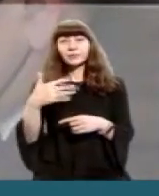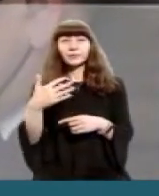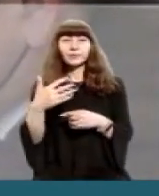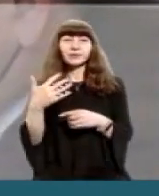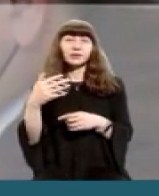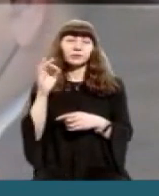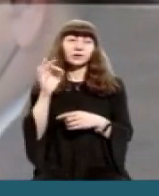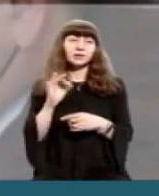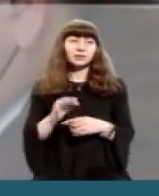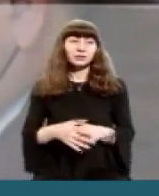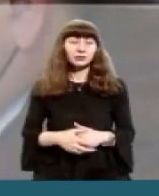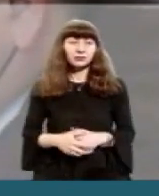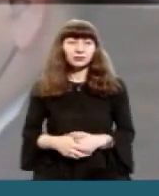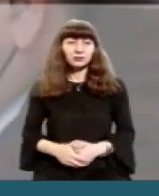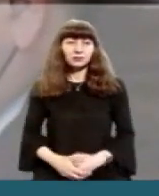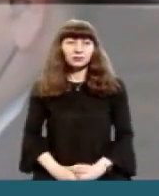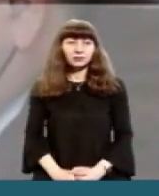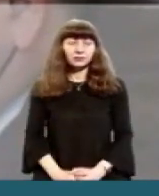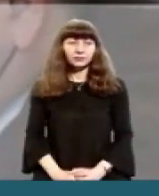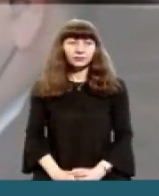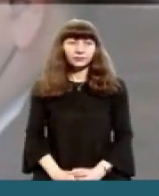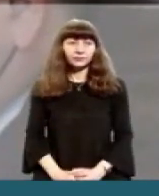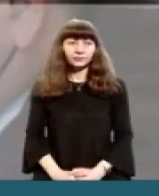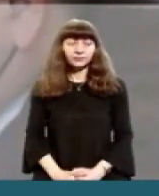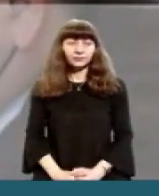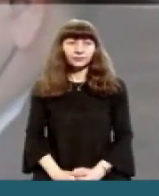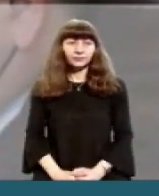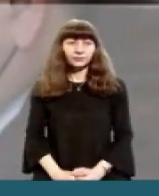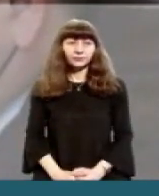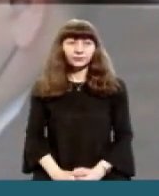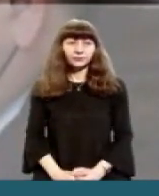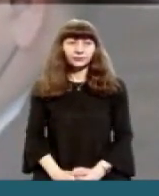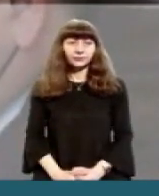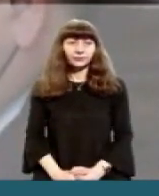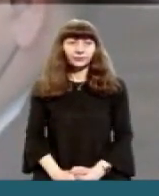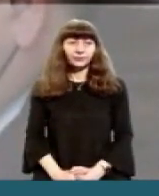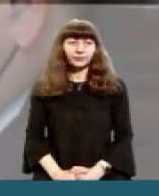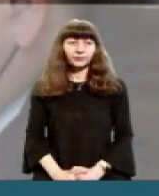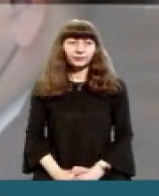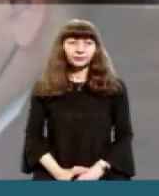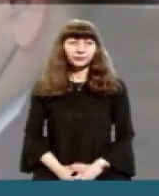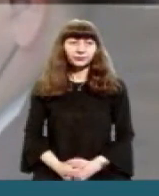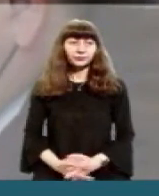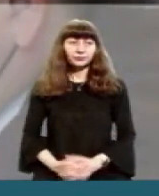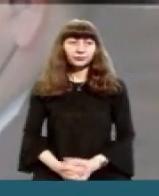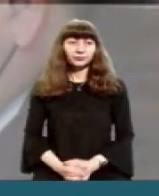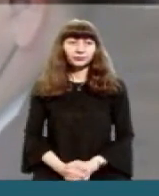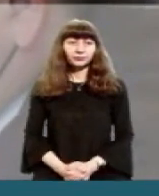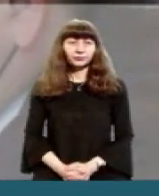15 миллионов будет возмещаться бюджетом. Поэтому сегодня индивидуальный предприниматель для своих торговцев может это дело сделать. И